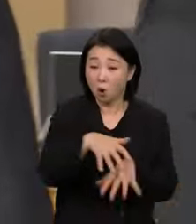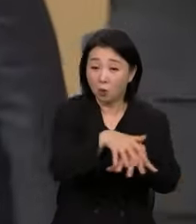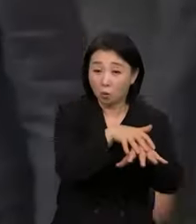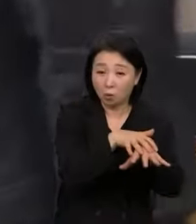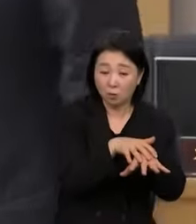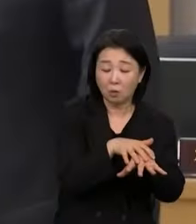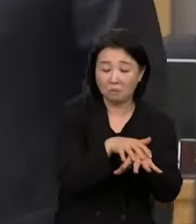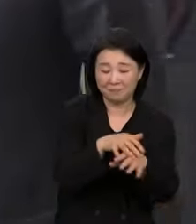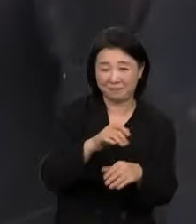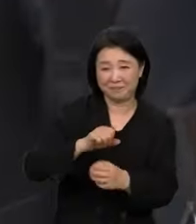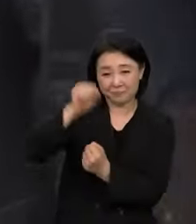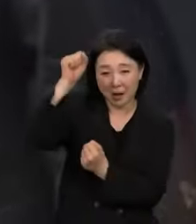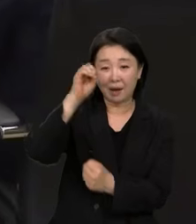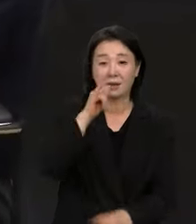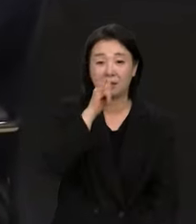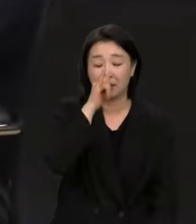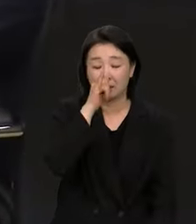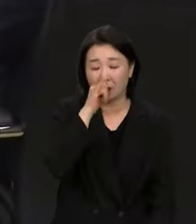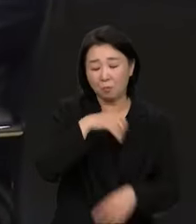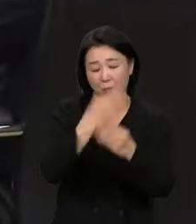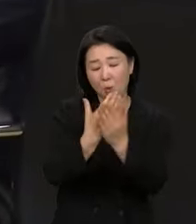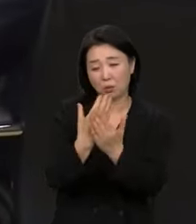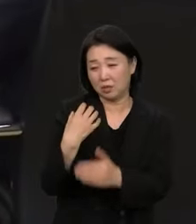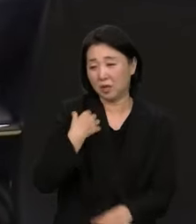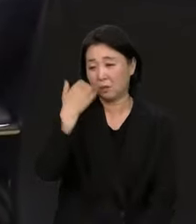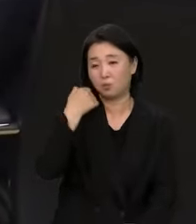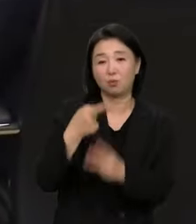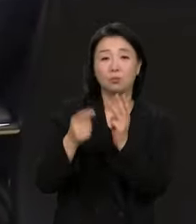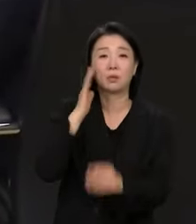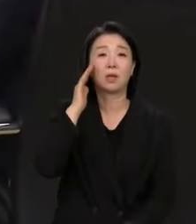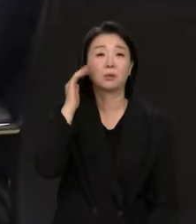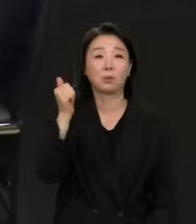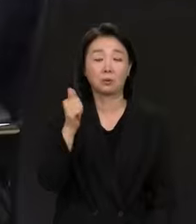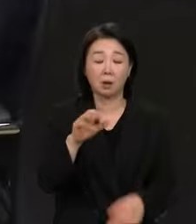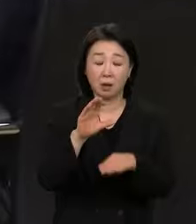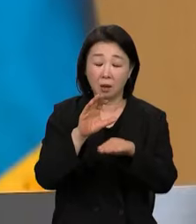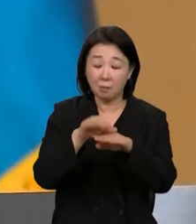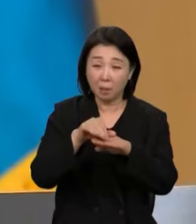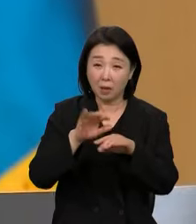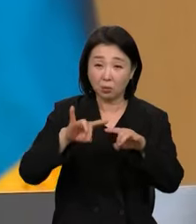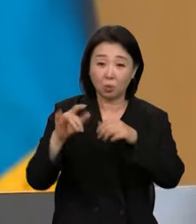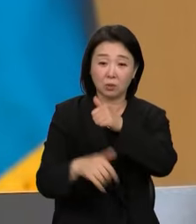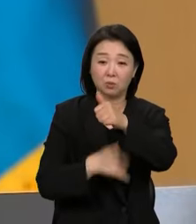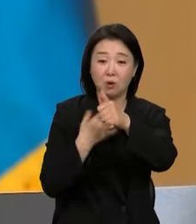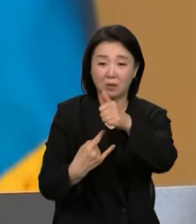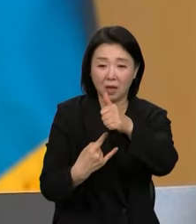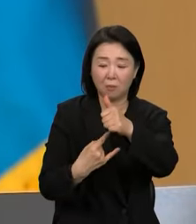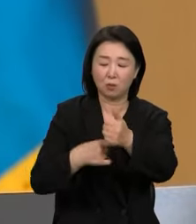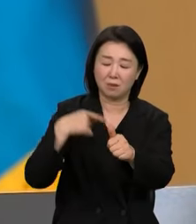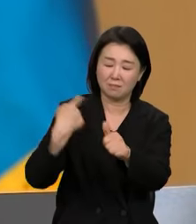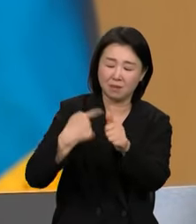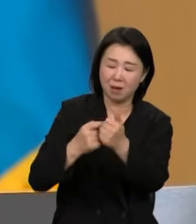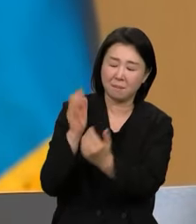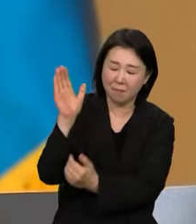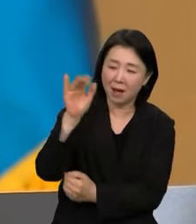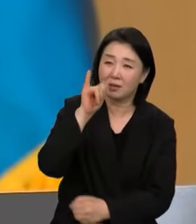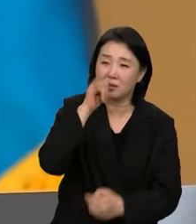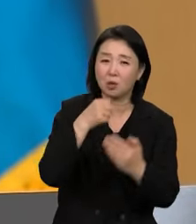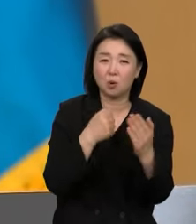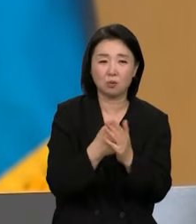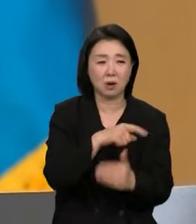총적 책임이 윤 대통령에게 있다며 방이와 방비를 통해 권력 비보도를며 입틀막